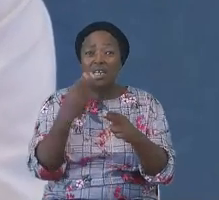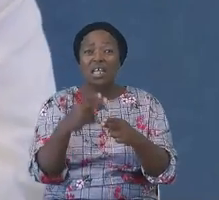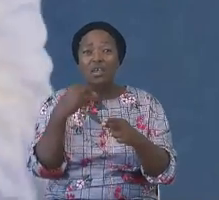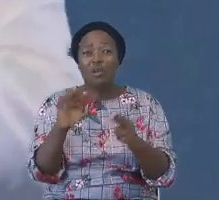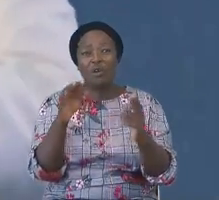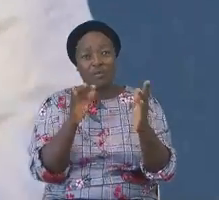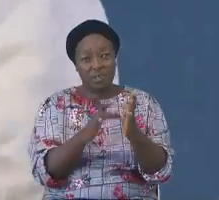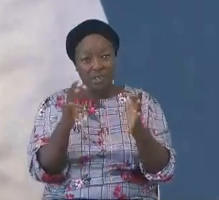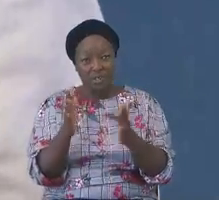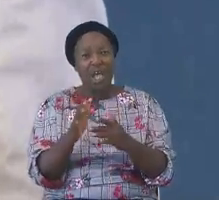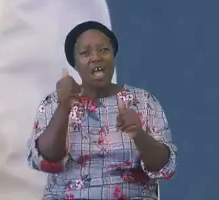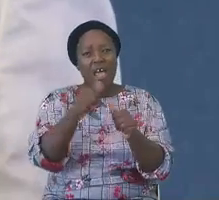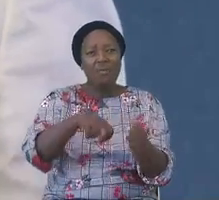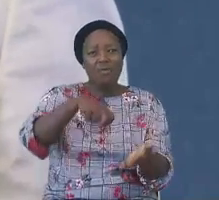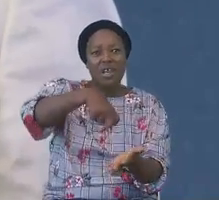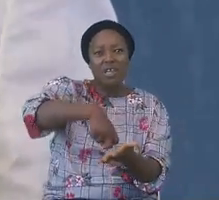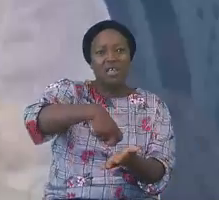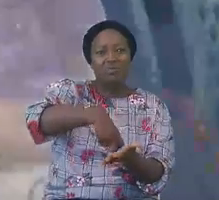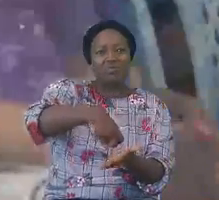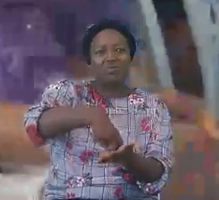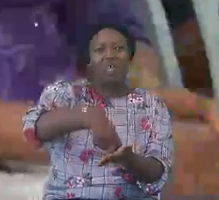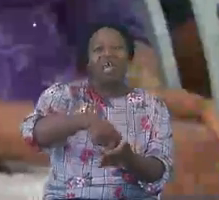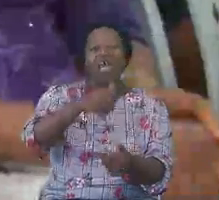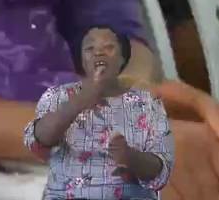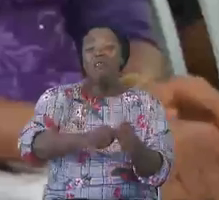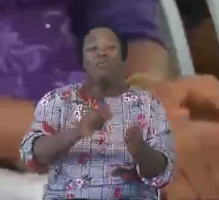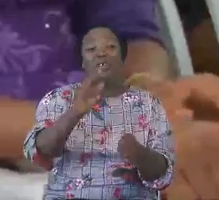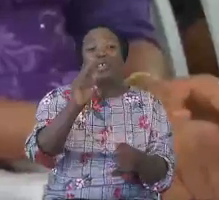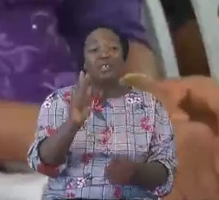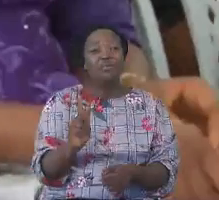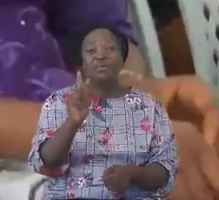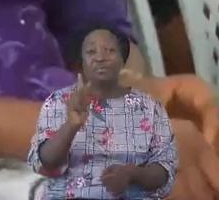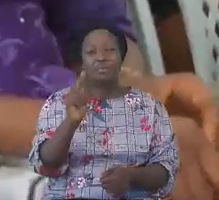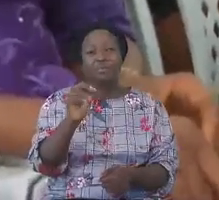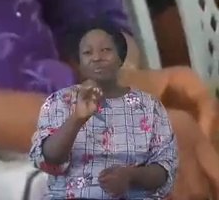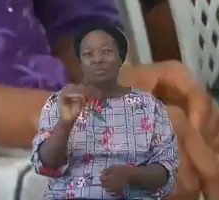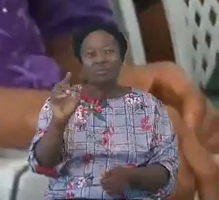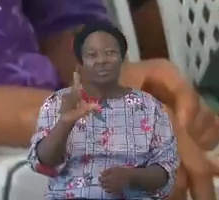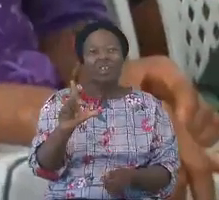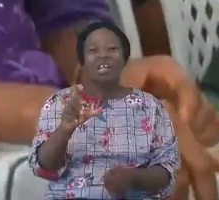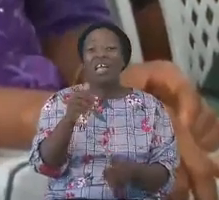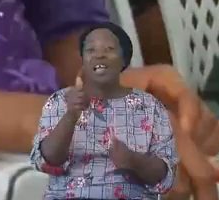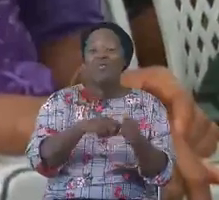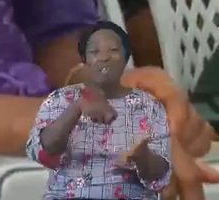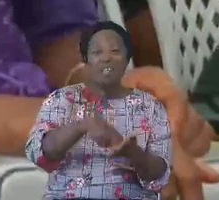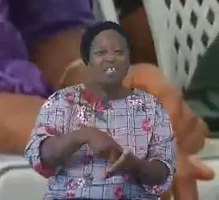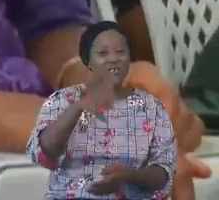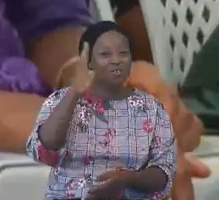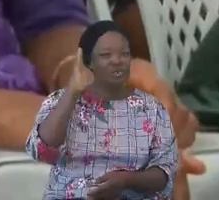Verset 10. « Afin qu'au nom de Jésus, tout genou